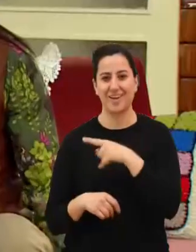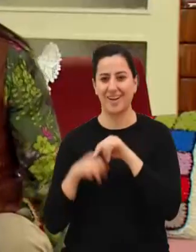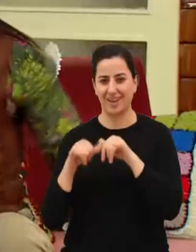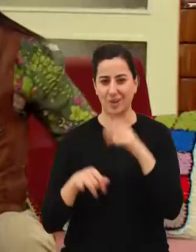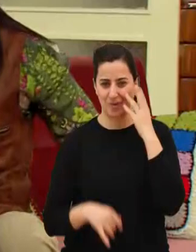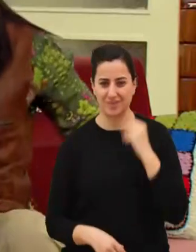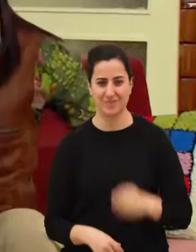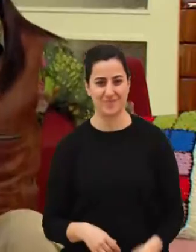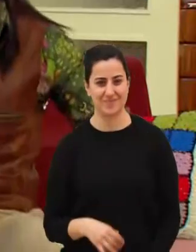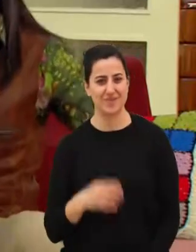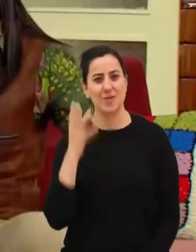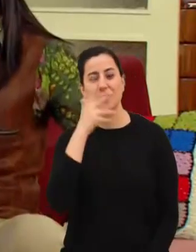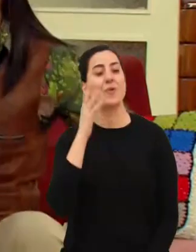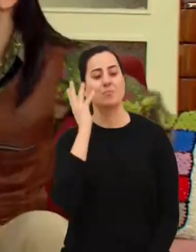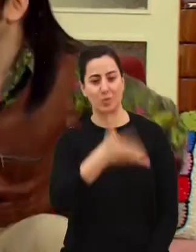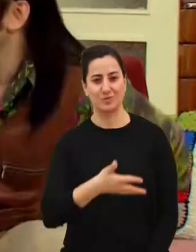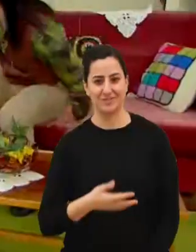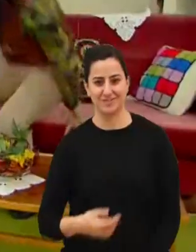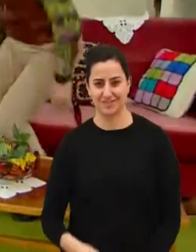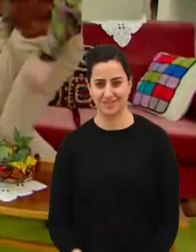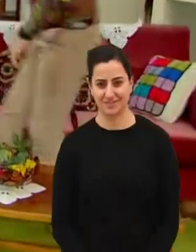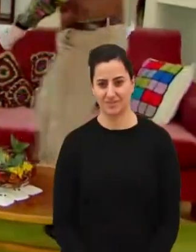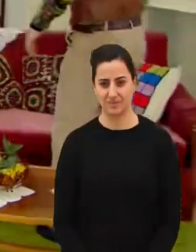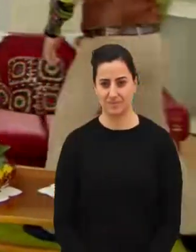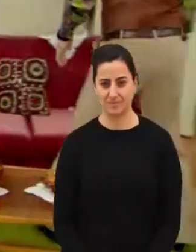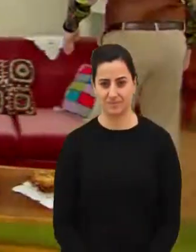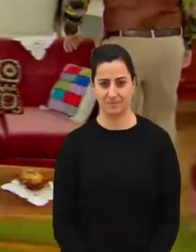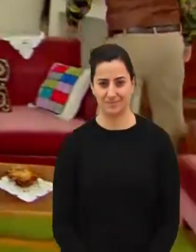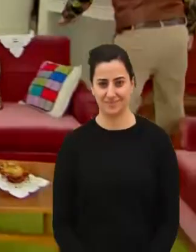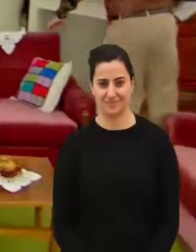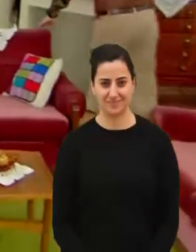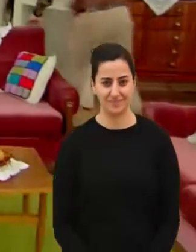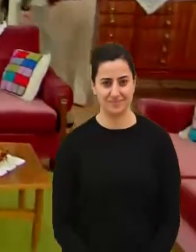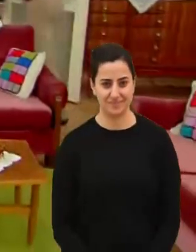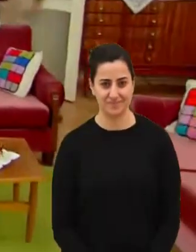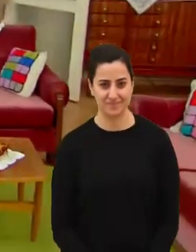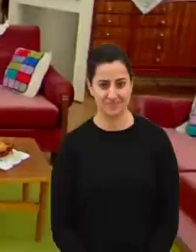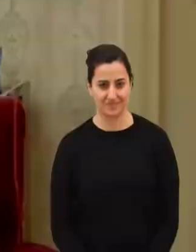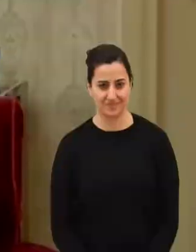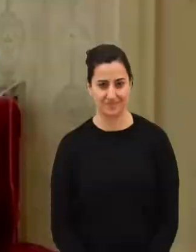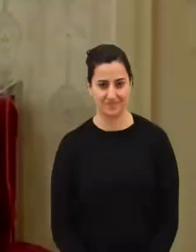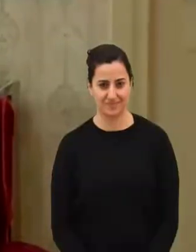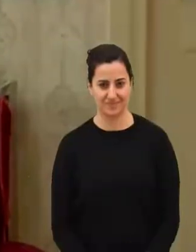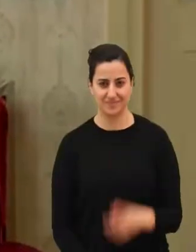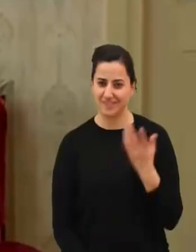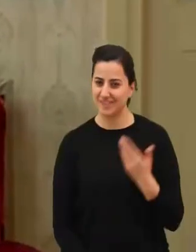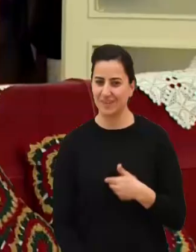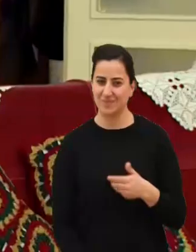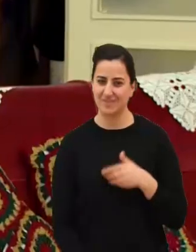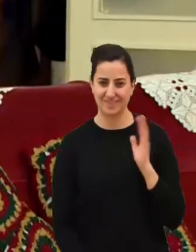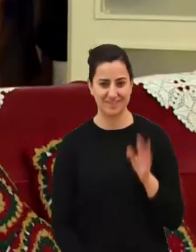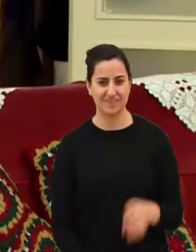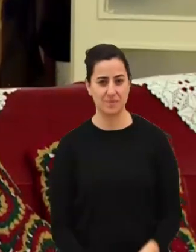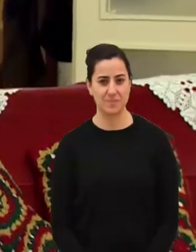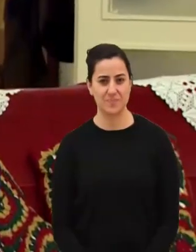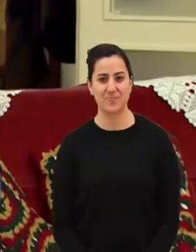Puf mu? Ne pufu ya? Pef size ya. Allah Allah. Tamam ben gidiyorum. Haydi. Allah Allah. Ay çok alem çocuk bu.